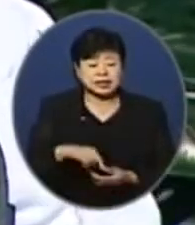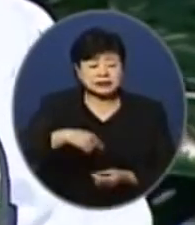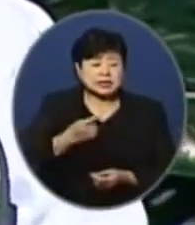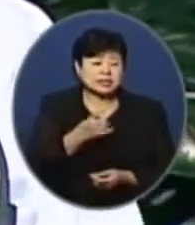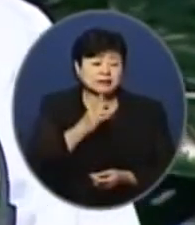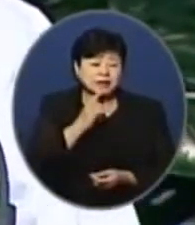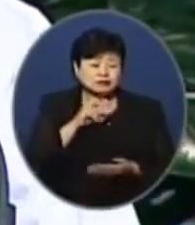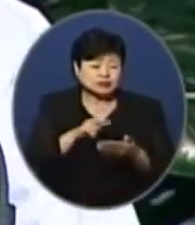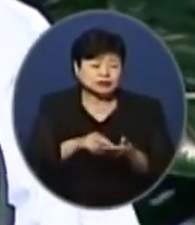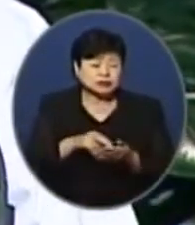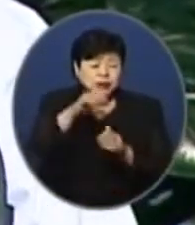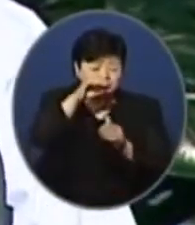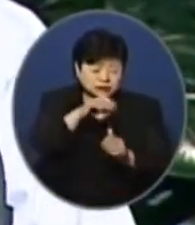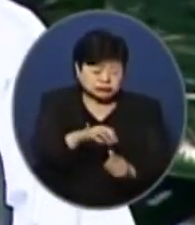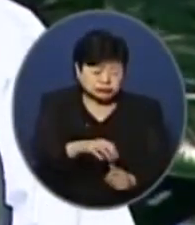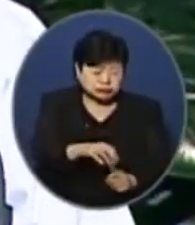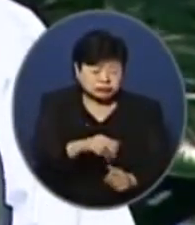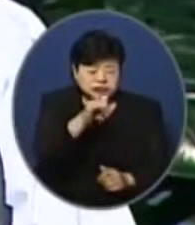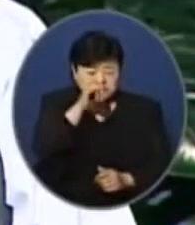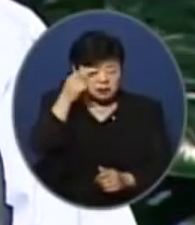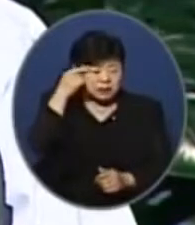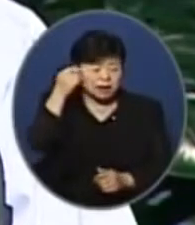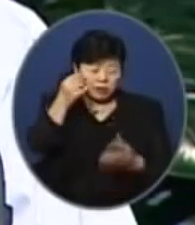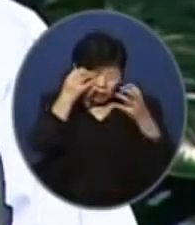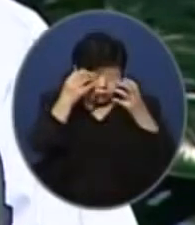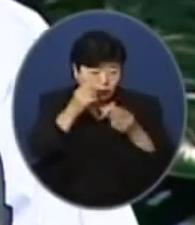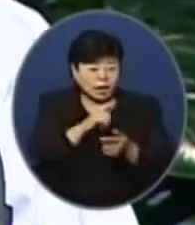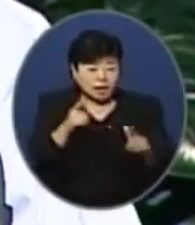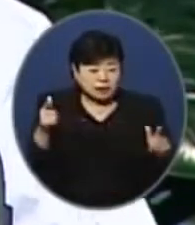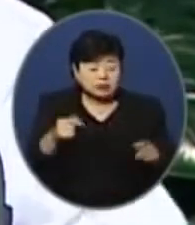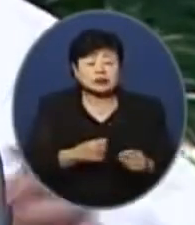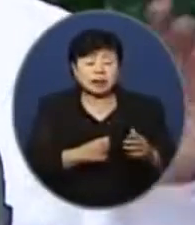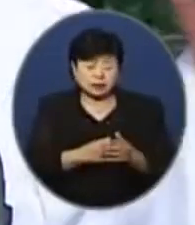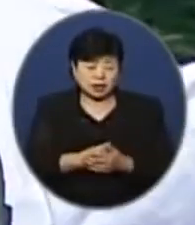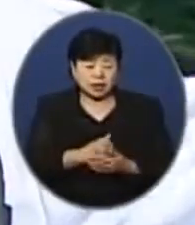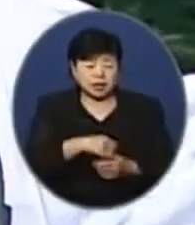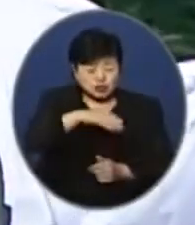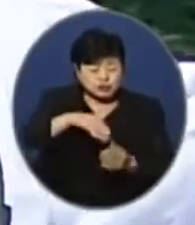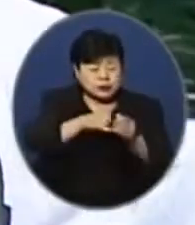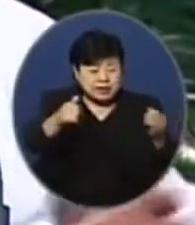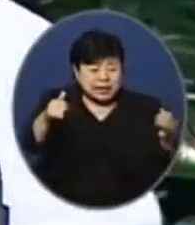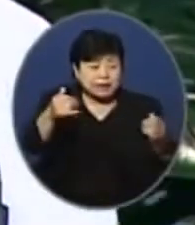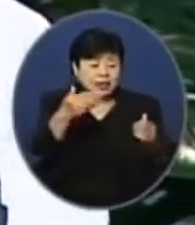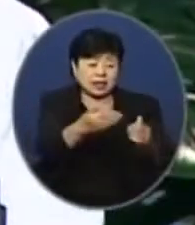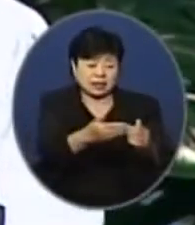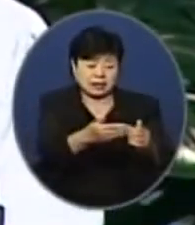자기만 문제 속에 갇혀서 고통을 겪는 것이 아니라 그로 인해 주변에 있는 사람들에게도